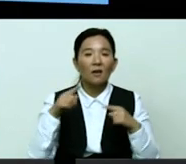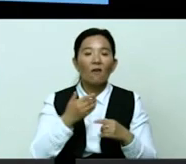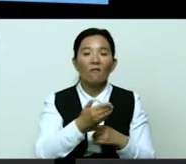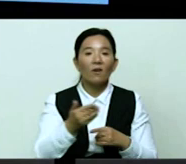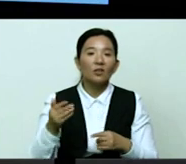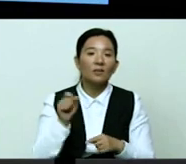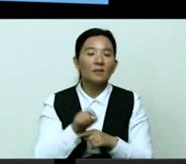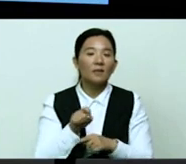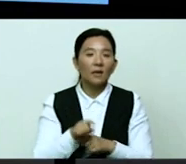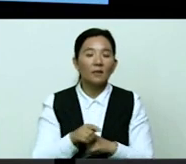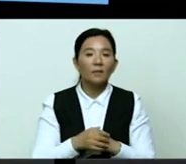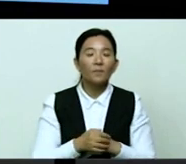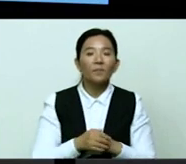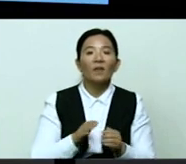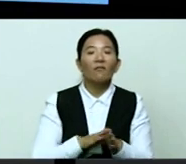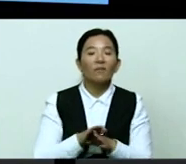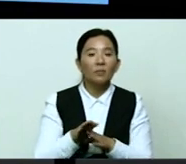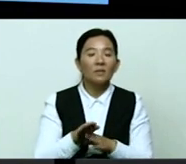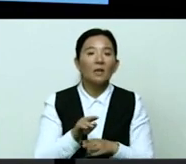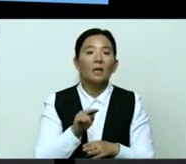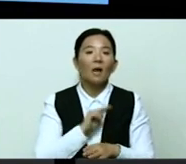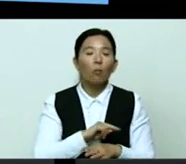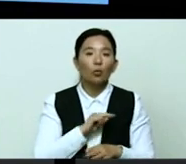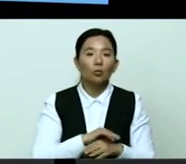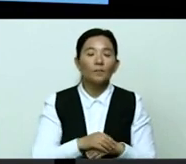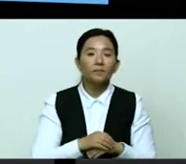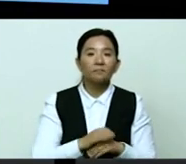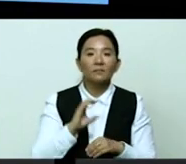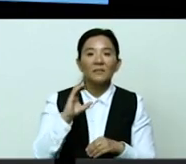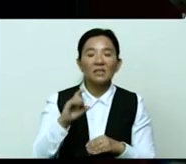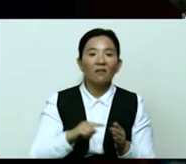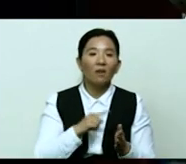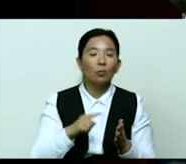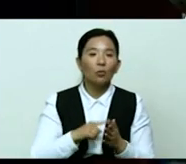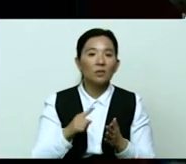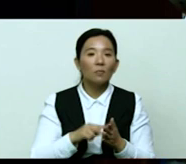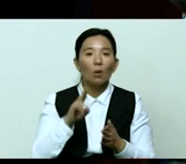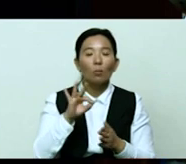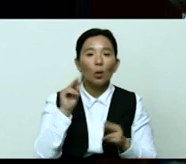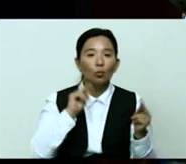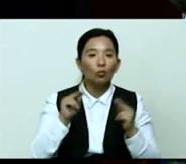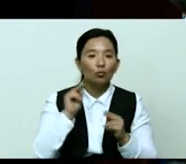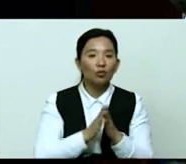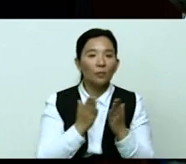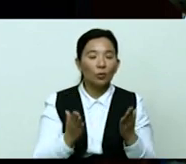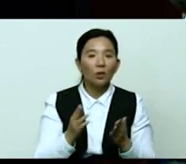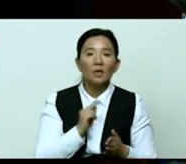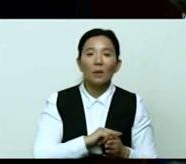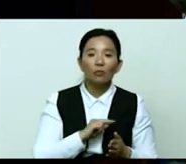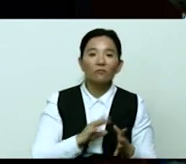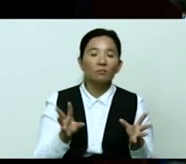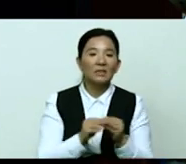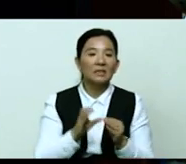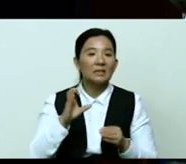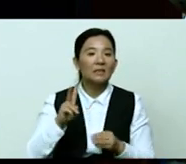ваших заданий выполнить работу с вопросами по учебнику, работу со